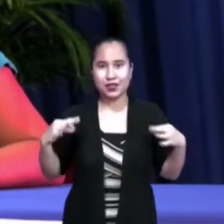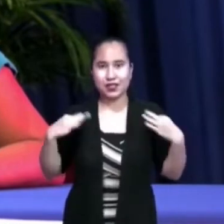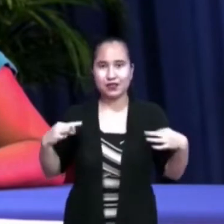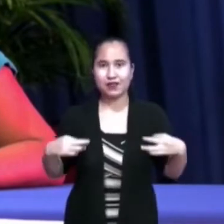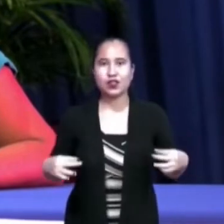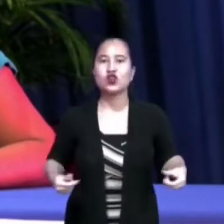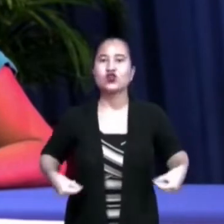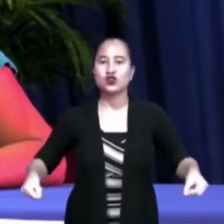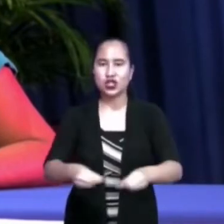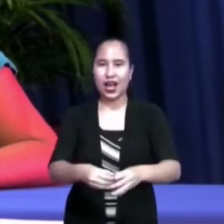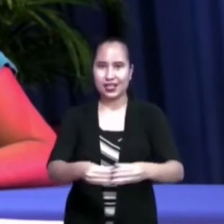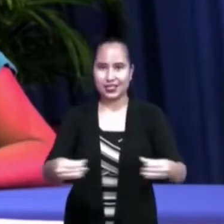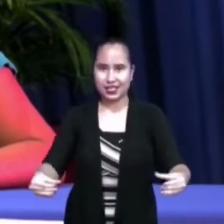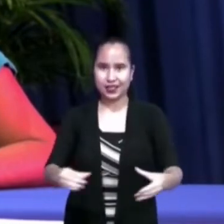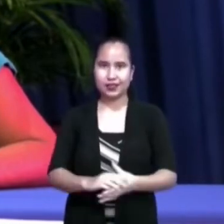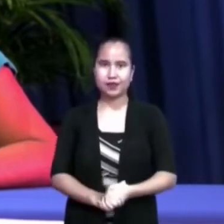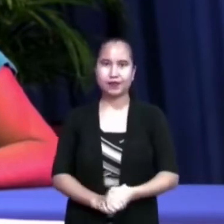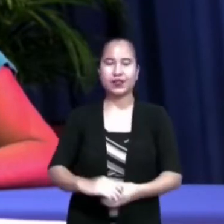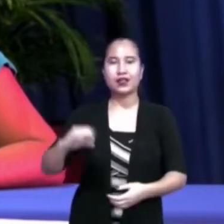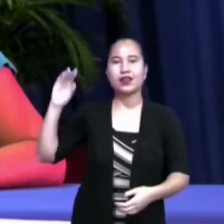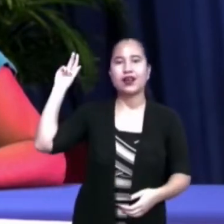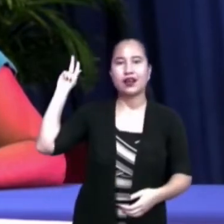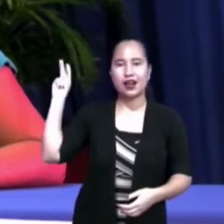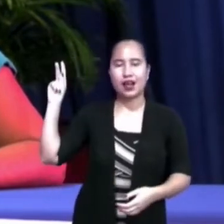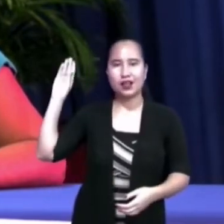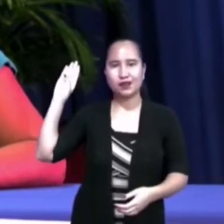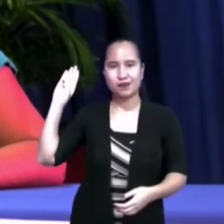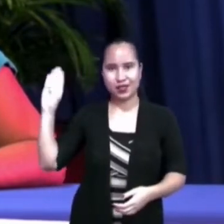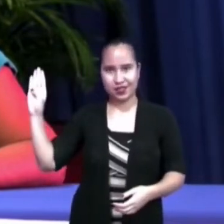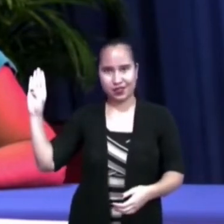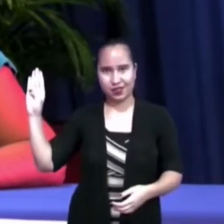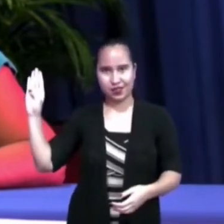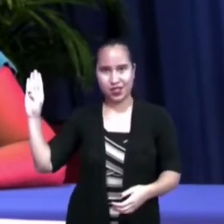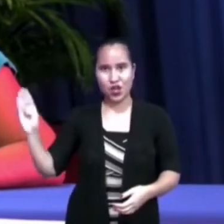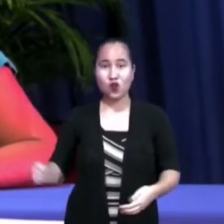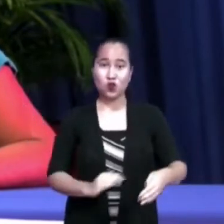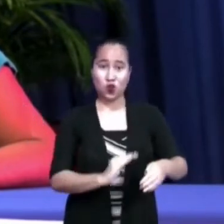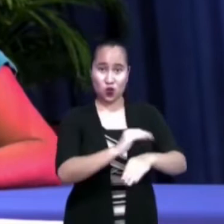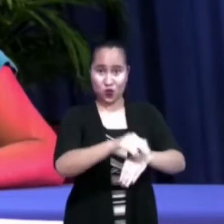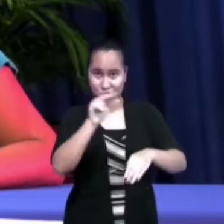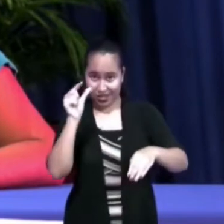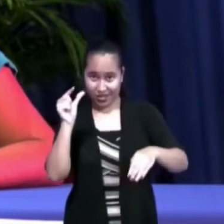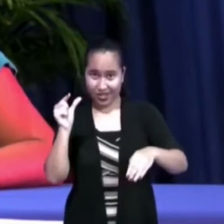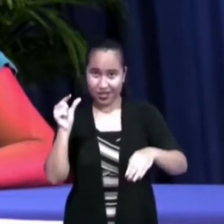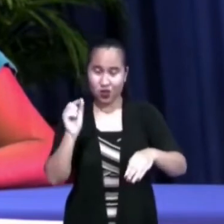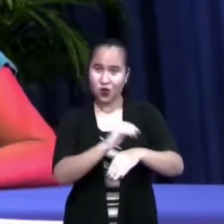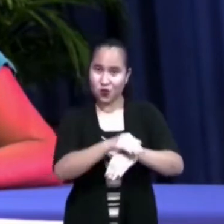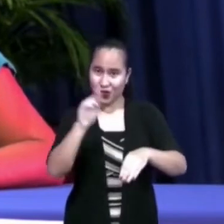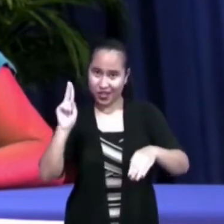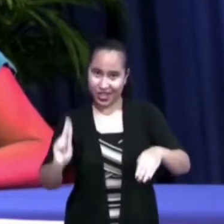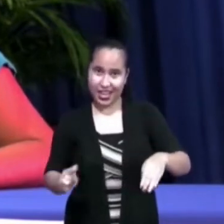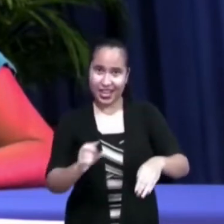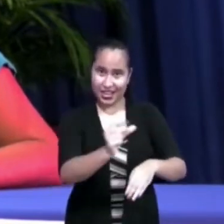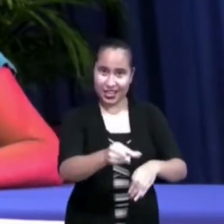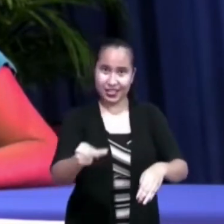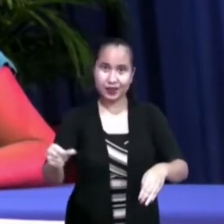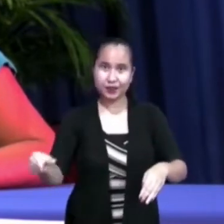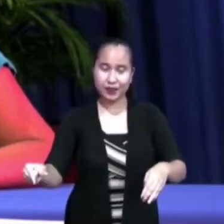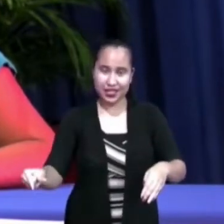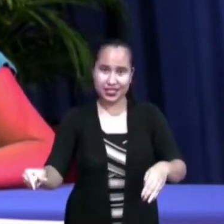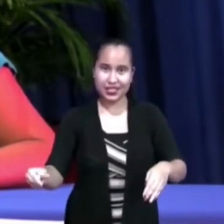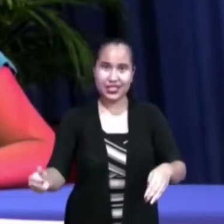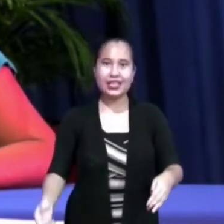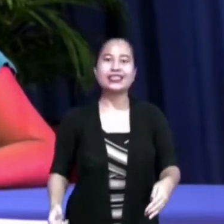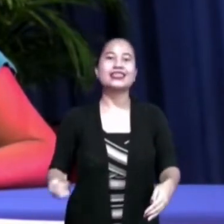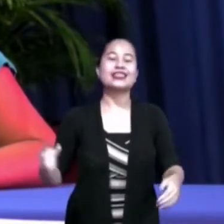Volkshuisvesting. KB, kinderbijslag, voor ambtenaren die dit jaarlijks kunnen ontvangen.